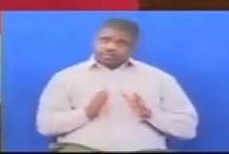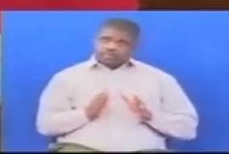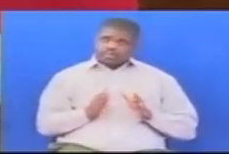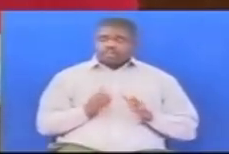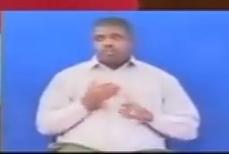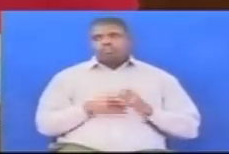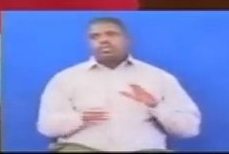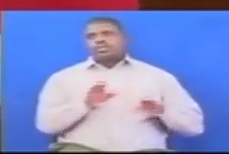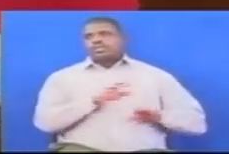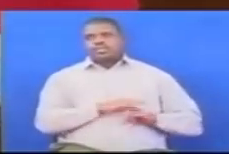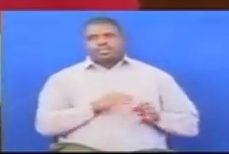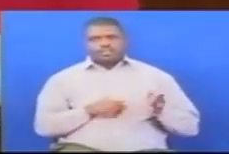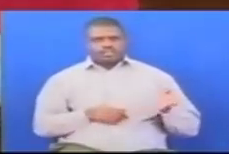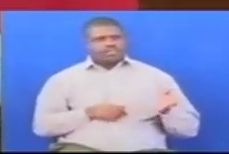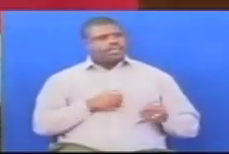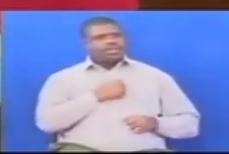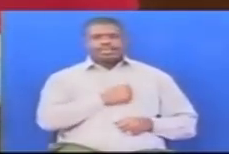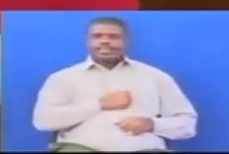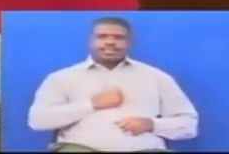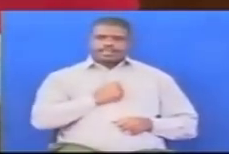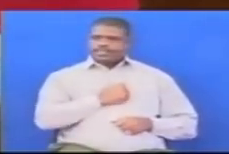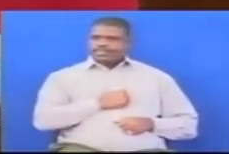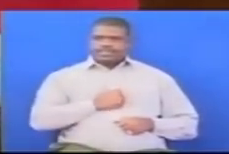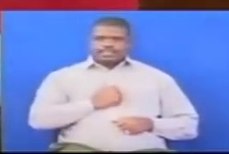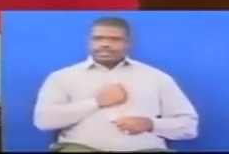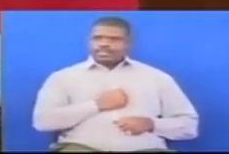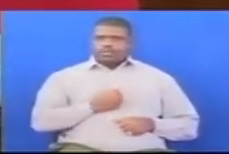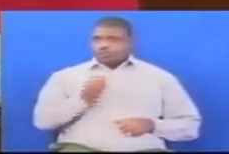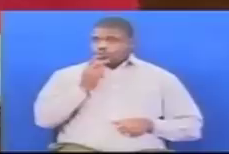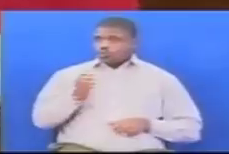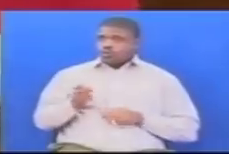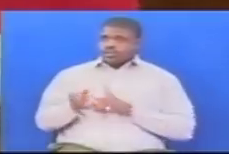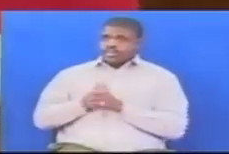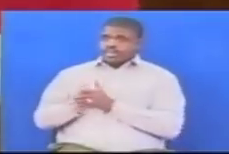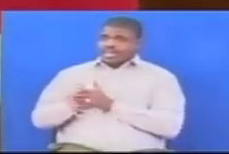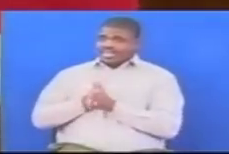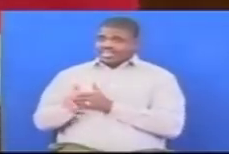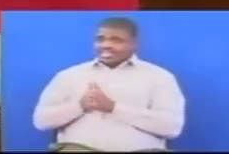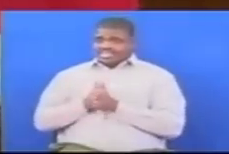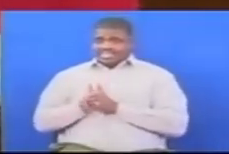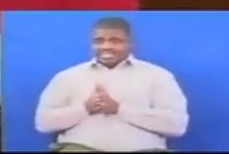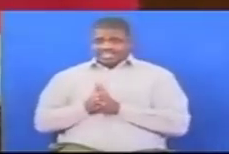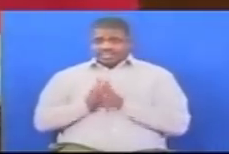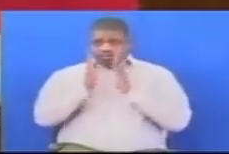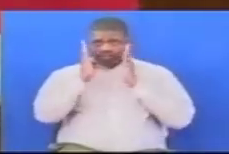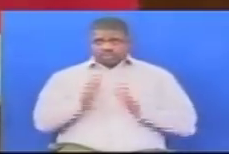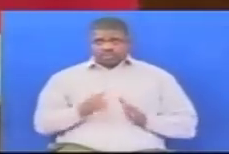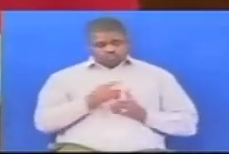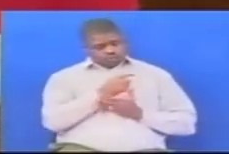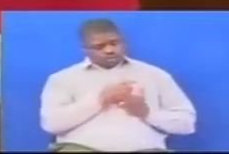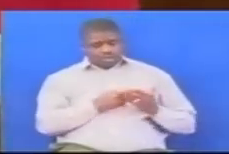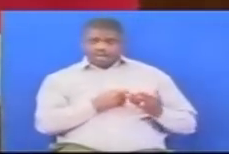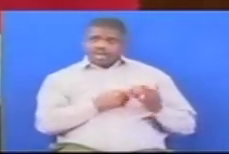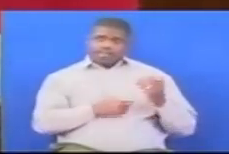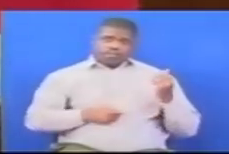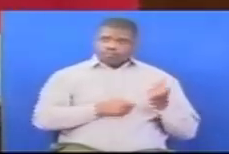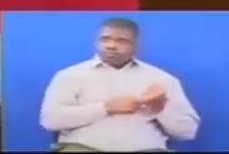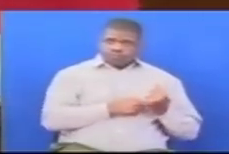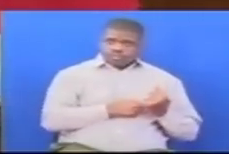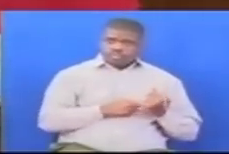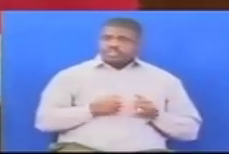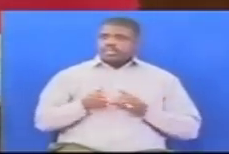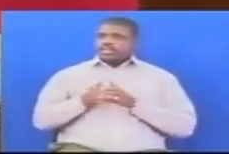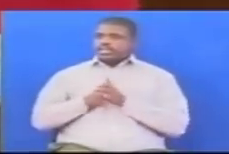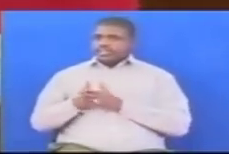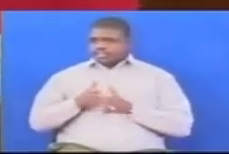Mheshimiwa mwenyekiti, inasikitisha sana kuona kasi ya mheshimiwa rais, kasi ya mheshimiwa